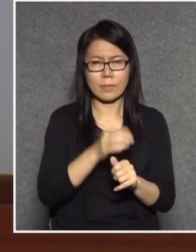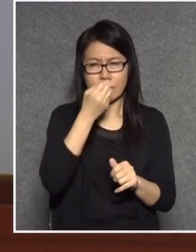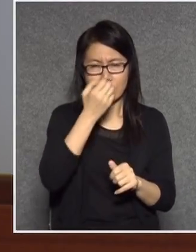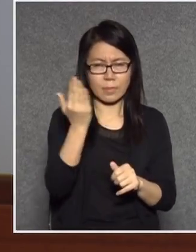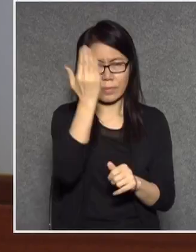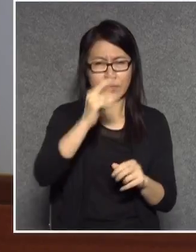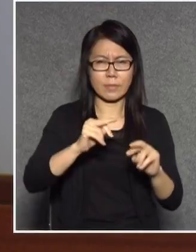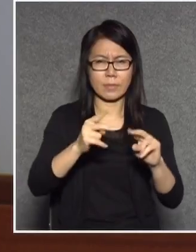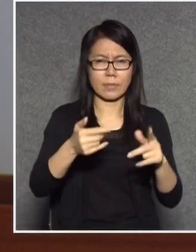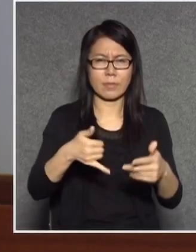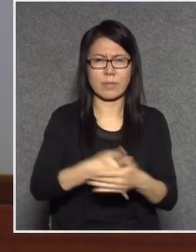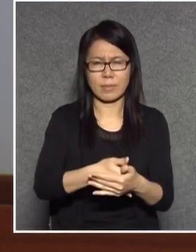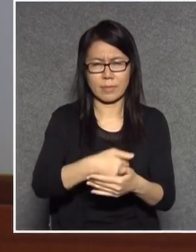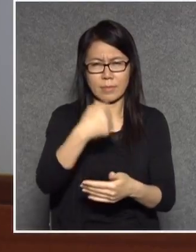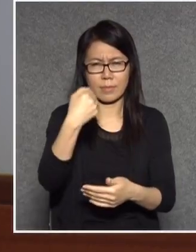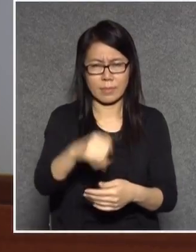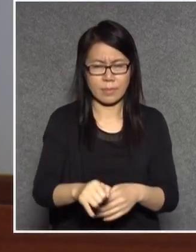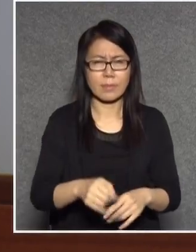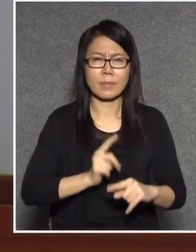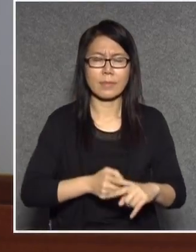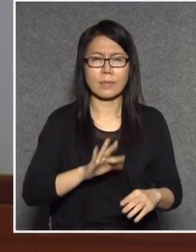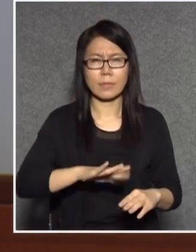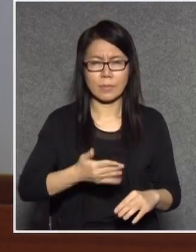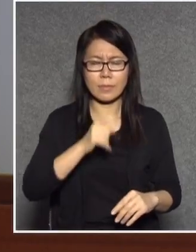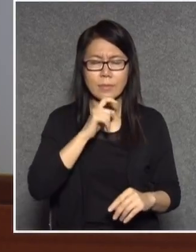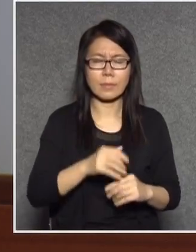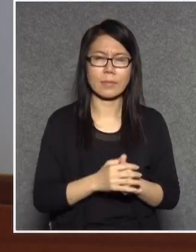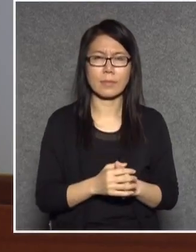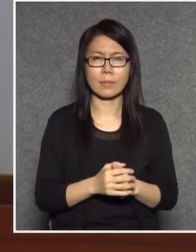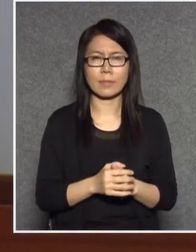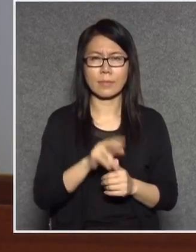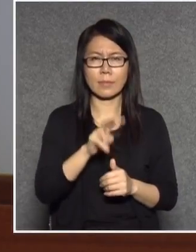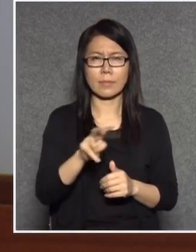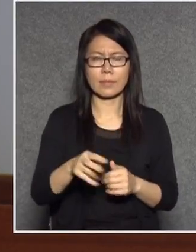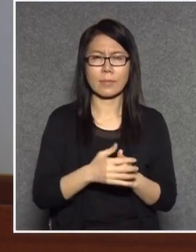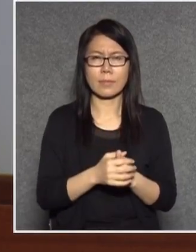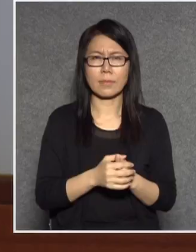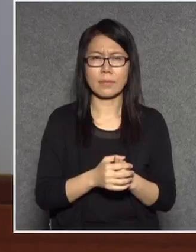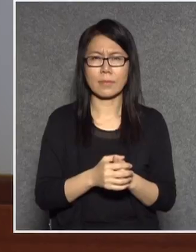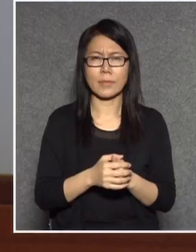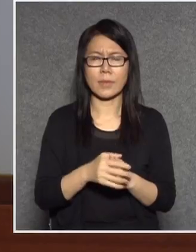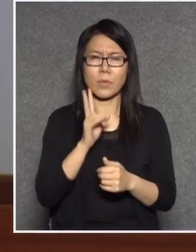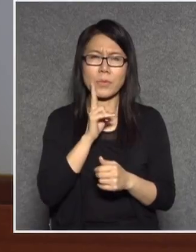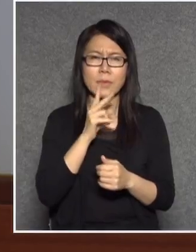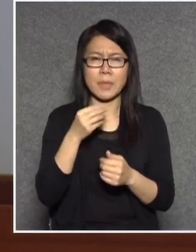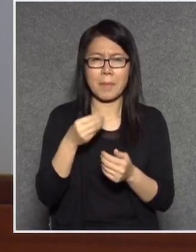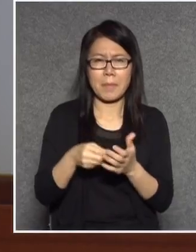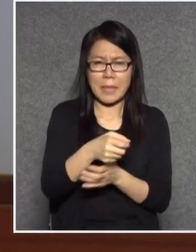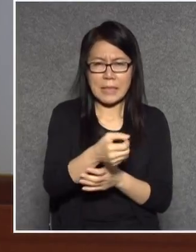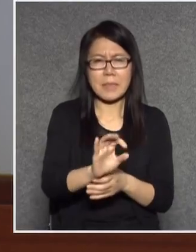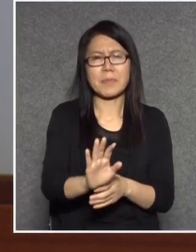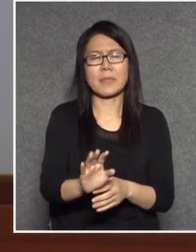呢是走向死胡同，甚至乎是出現了我們見得到那些零負團費啊、影子團友這些